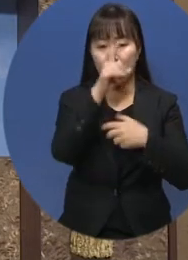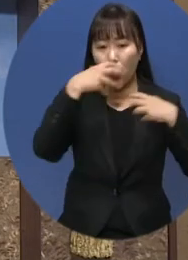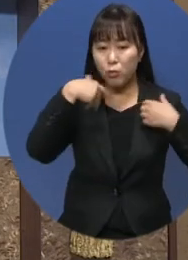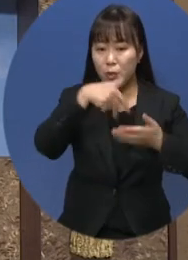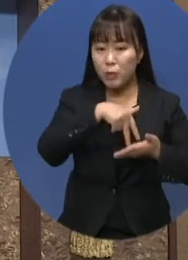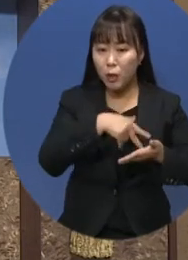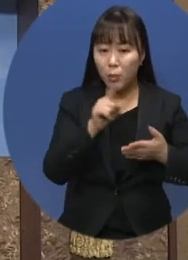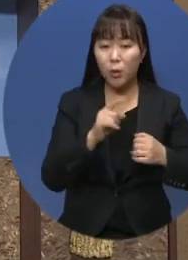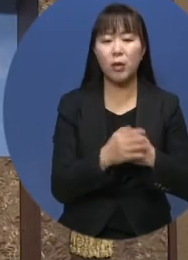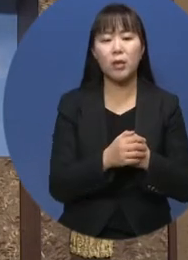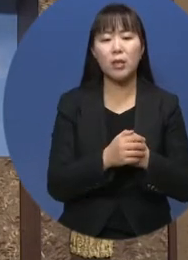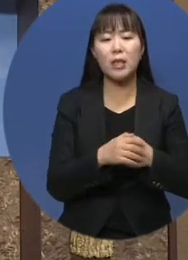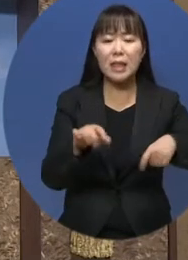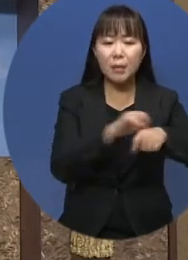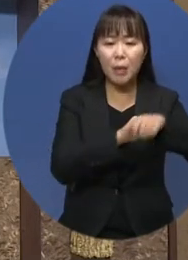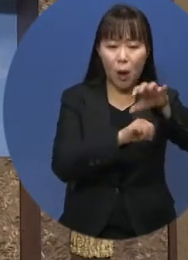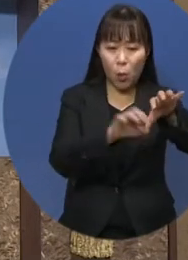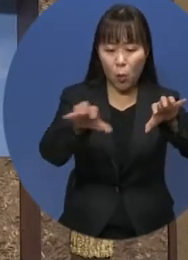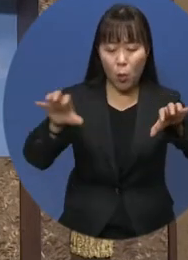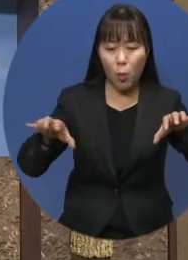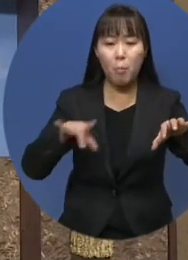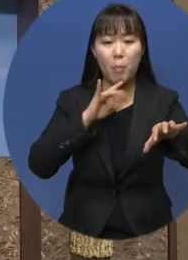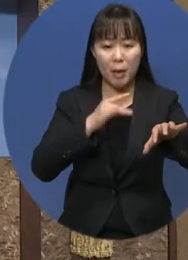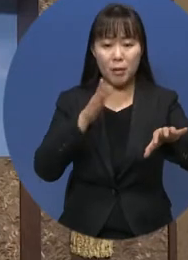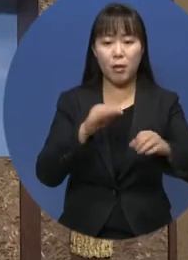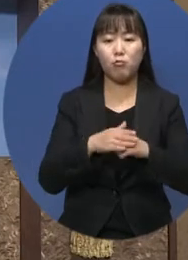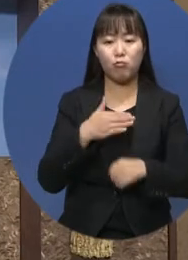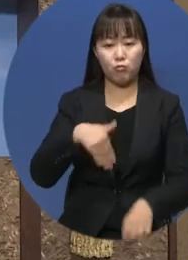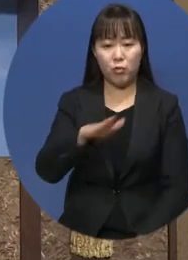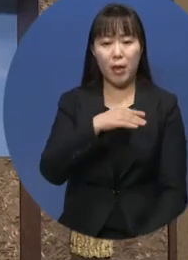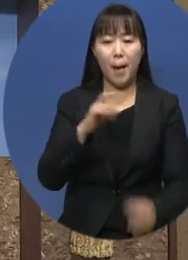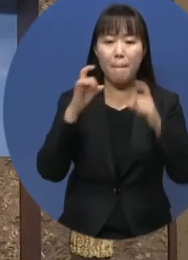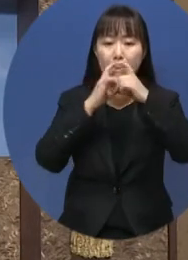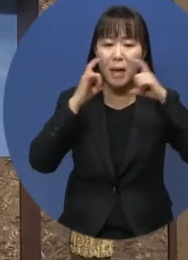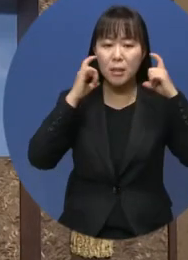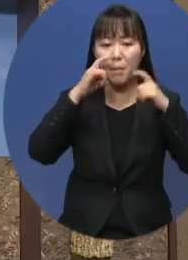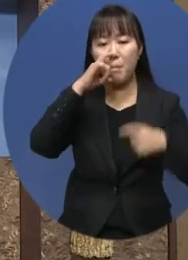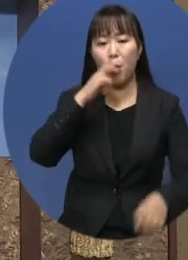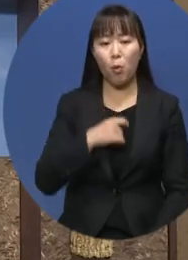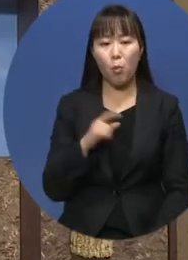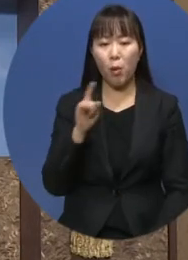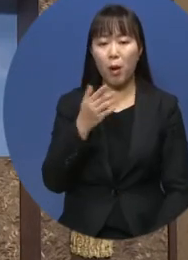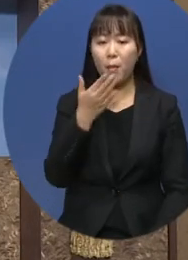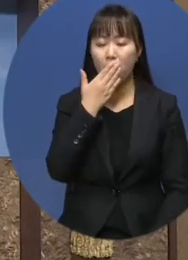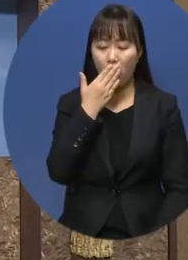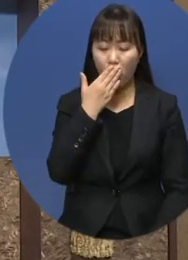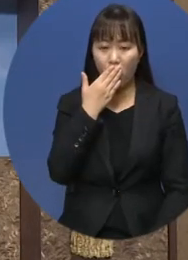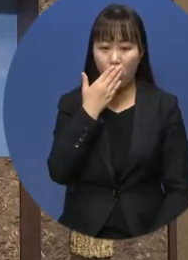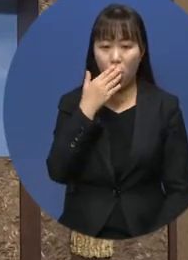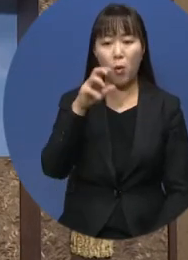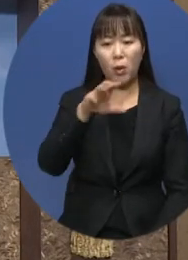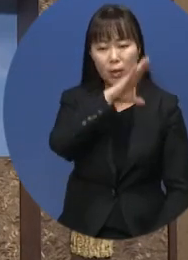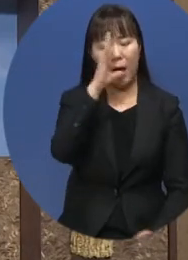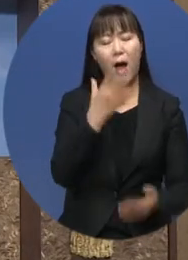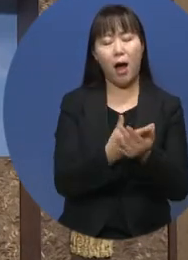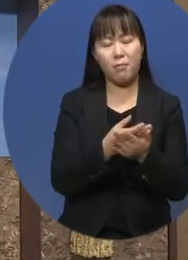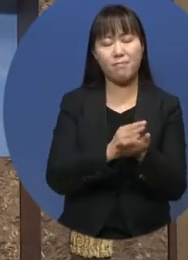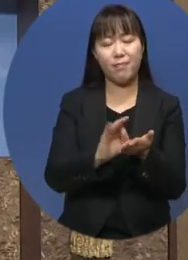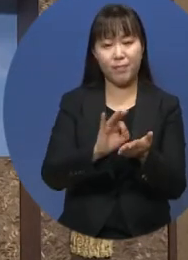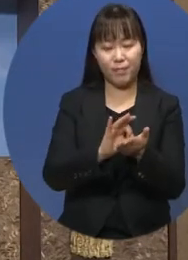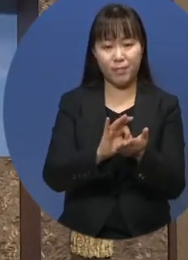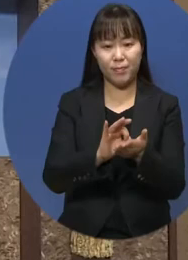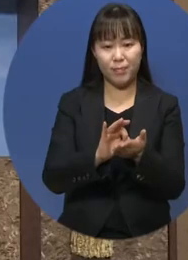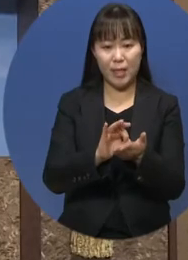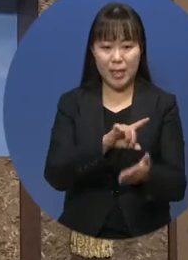는 좀 특별한 곳만 쓰라 그랬는데 구리시는 마스크를 벗고 몸과 먹는데 서는 다 쓰는 거예요 거기다가